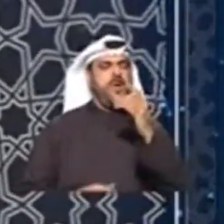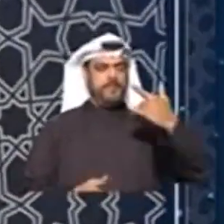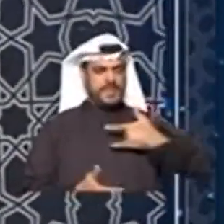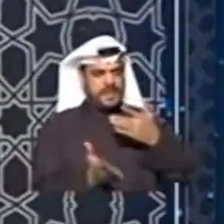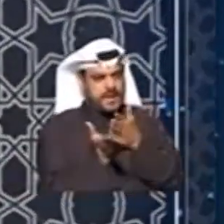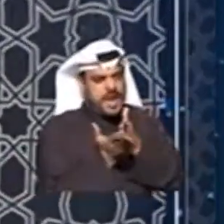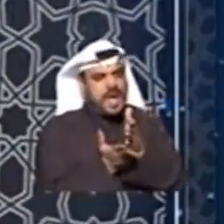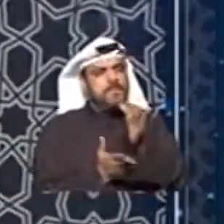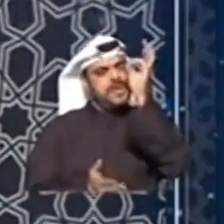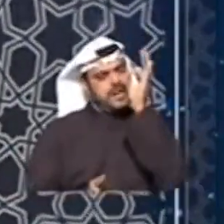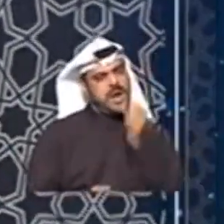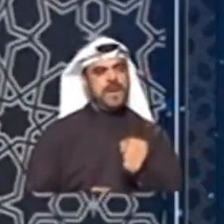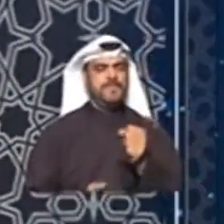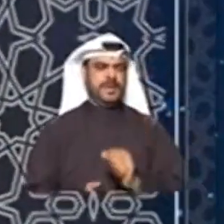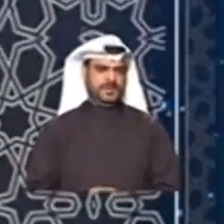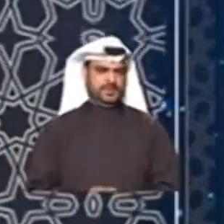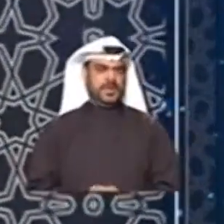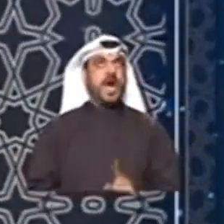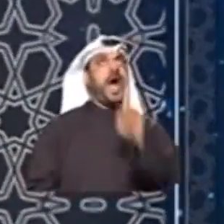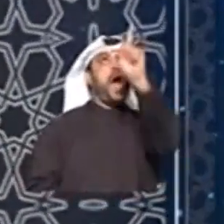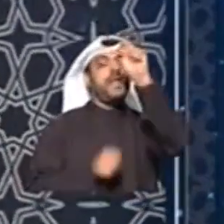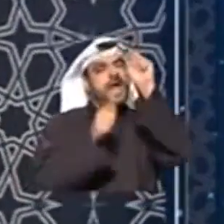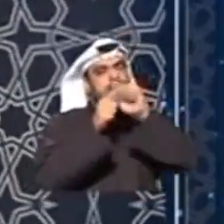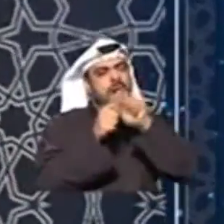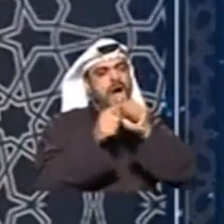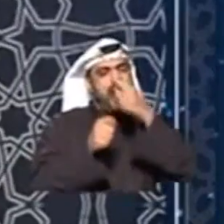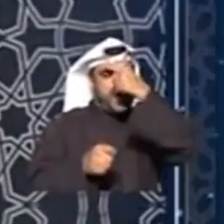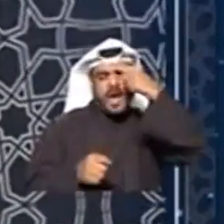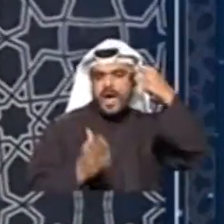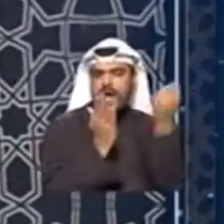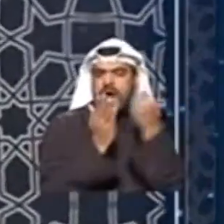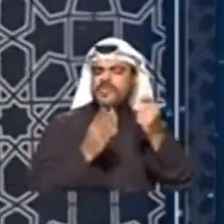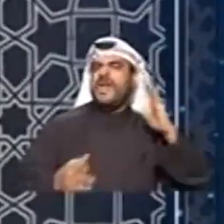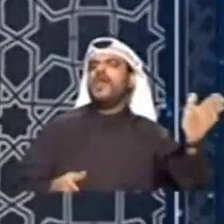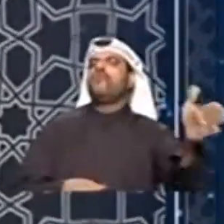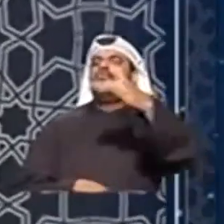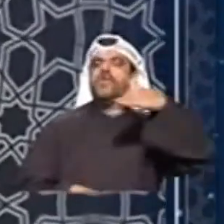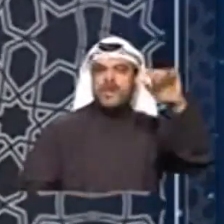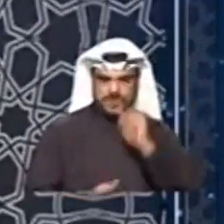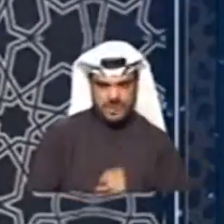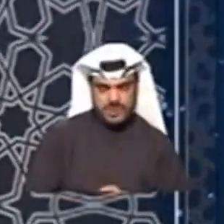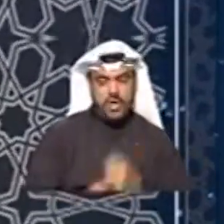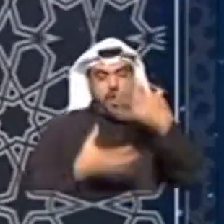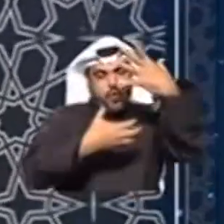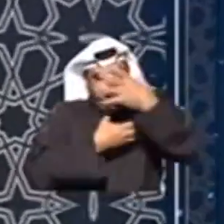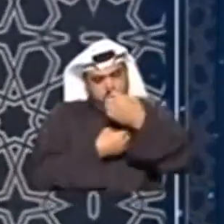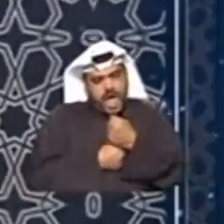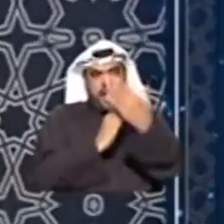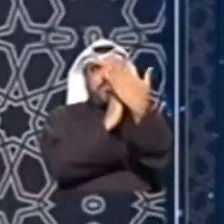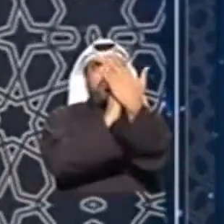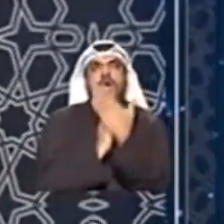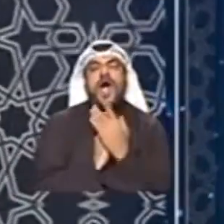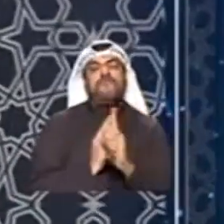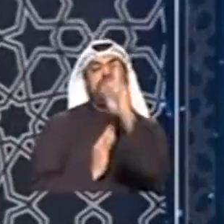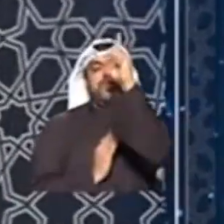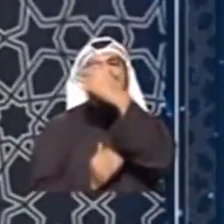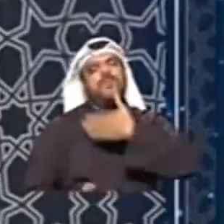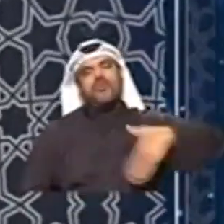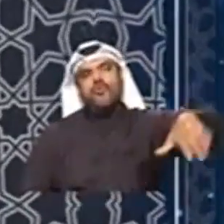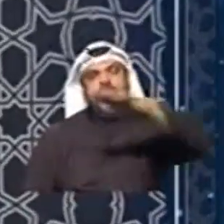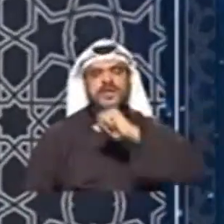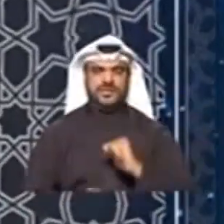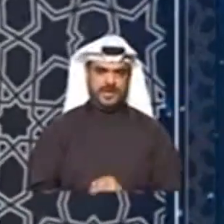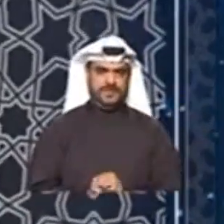الإيمان، فهو القادر على كل شيء ويجير ويحمي من كل شيء. وقد